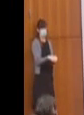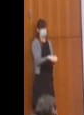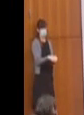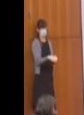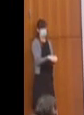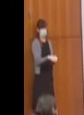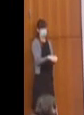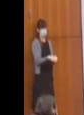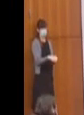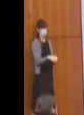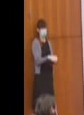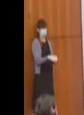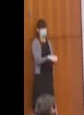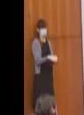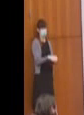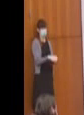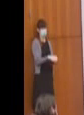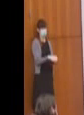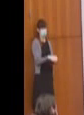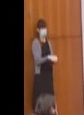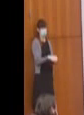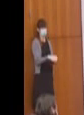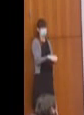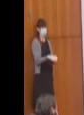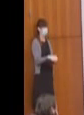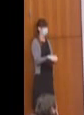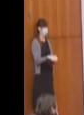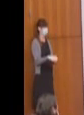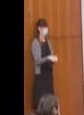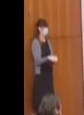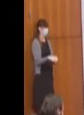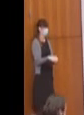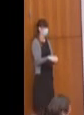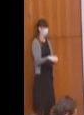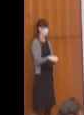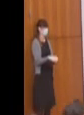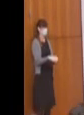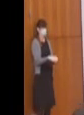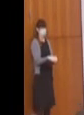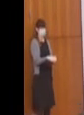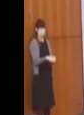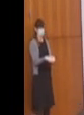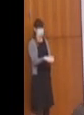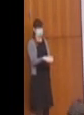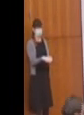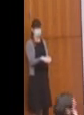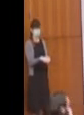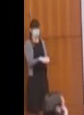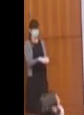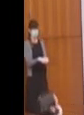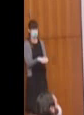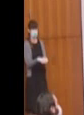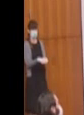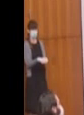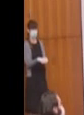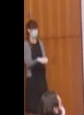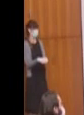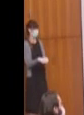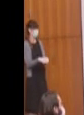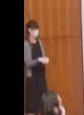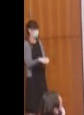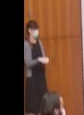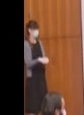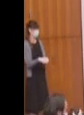i psihologije u celu ovu priču i možda institucije... Đorđe,